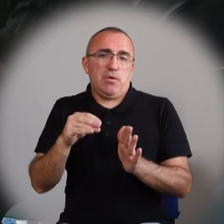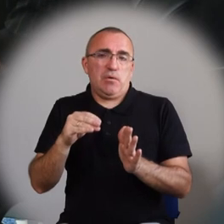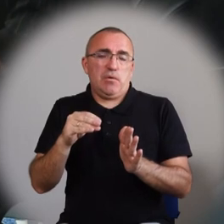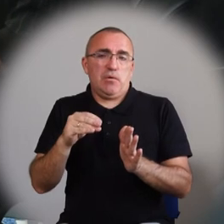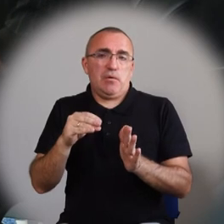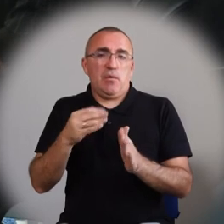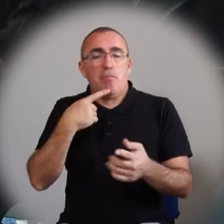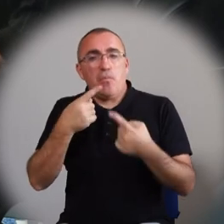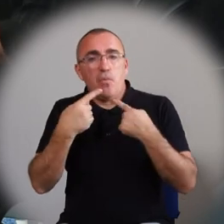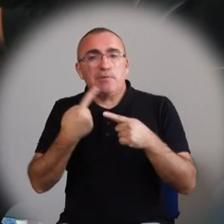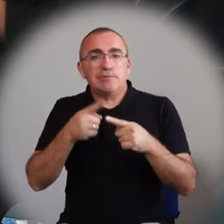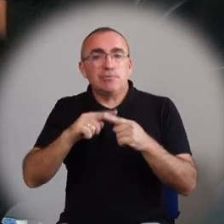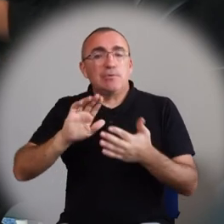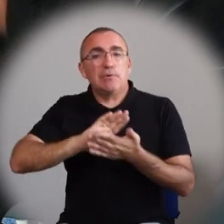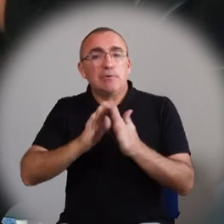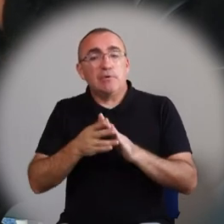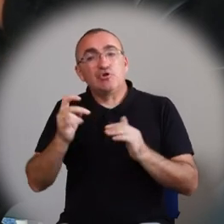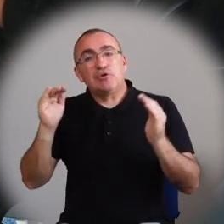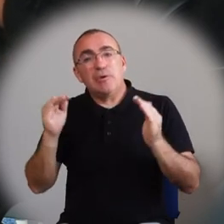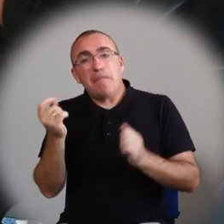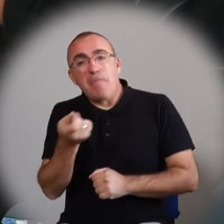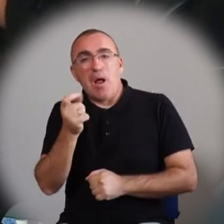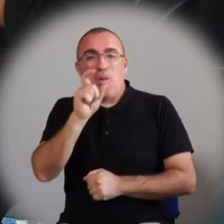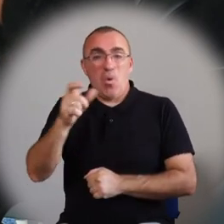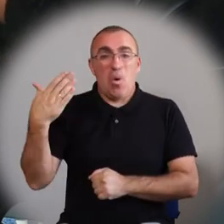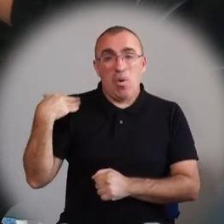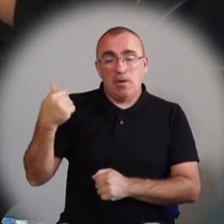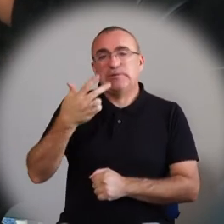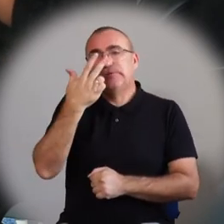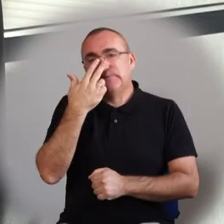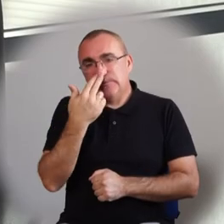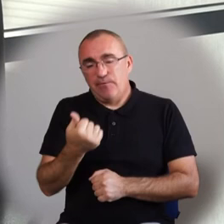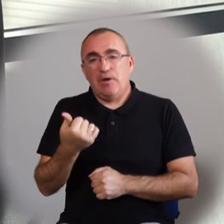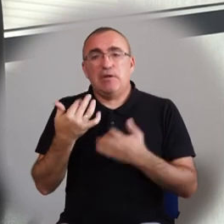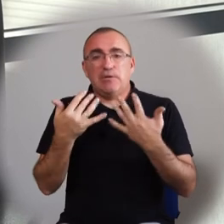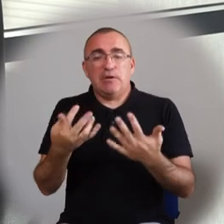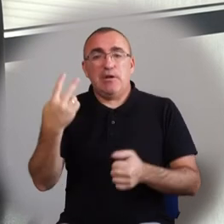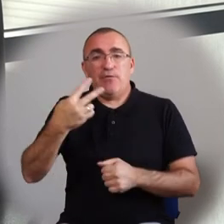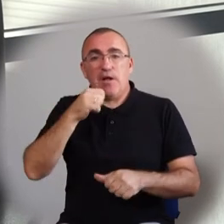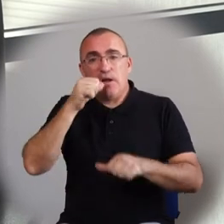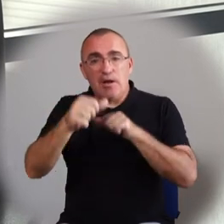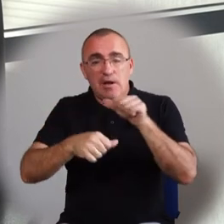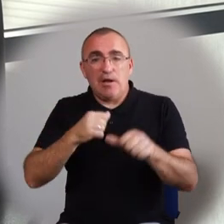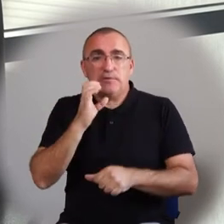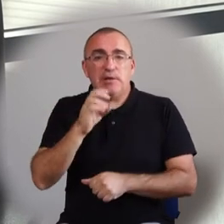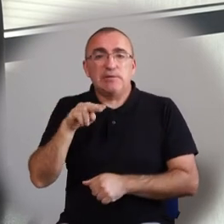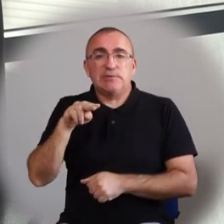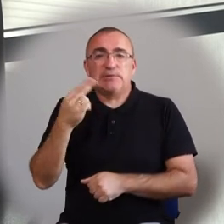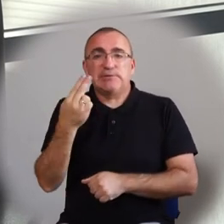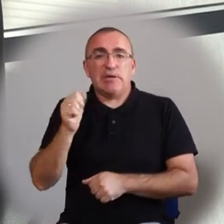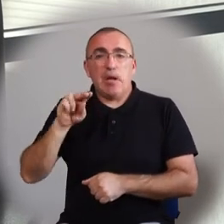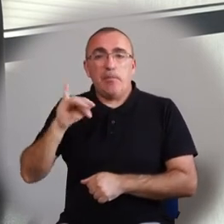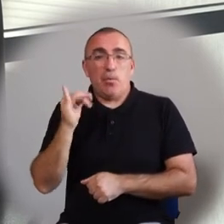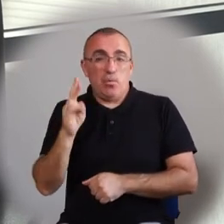місцевих виборів і от проговорити таку от ситуацію. Чимало олександрійців вже звикли настільки до 20-річного